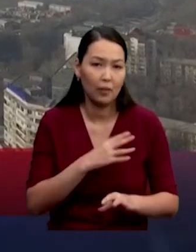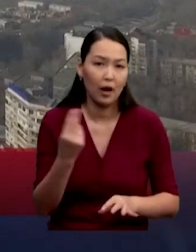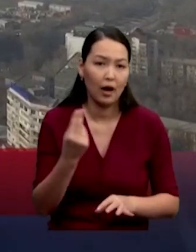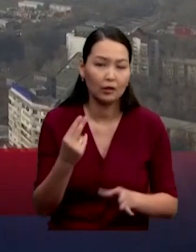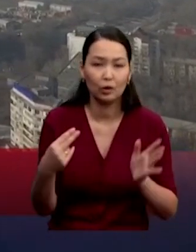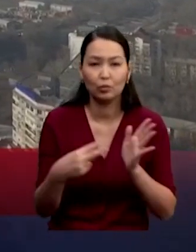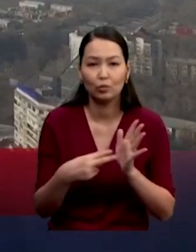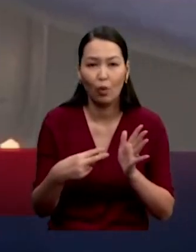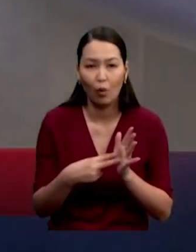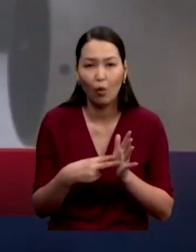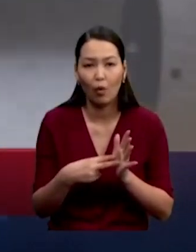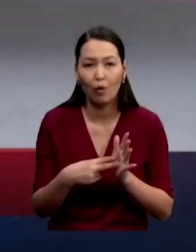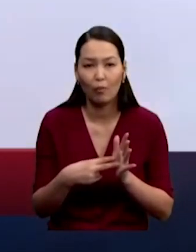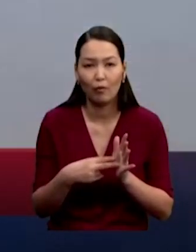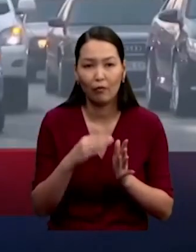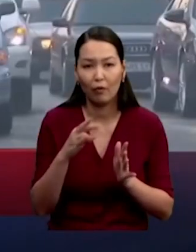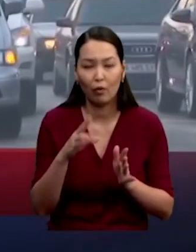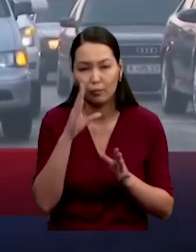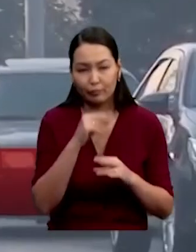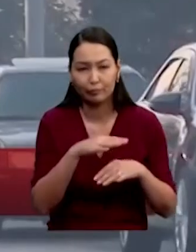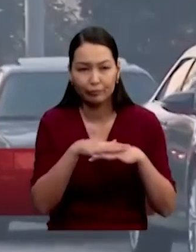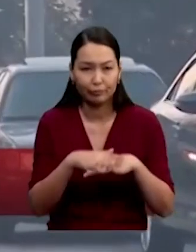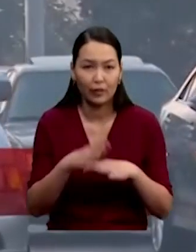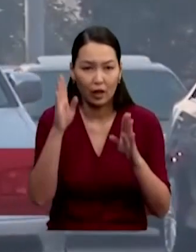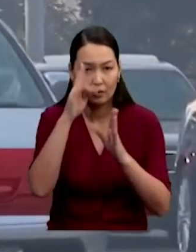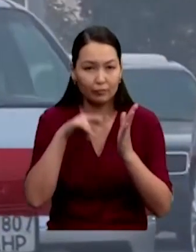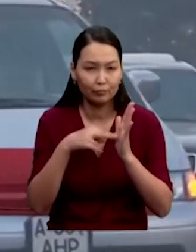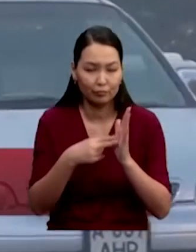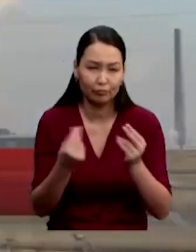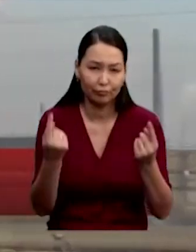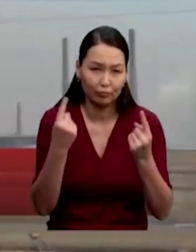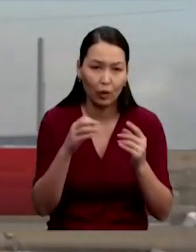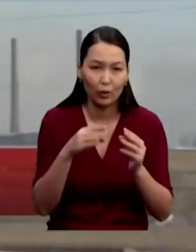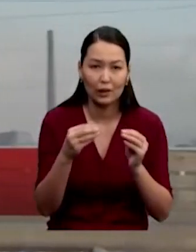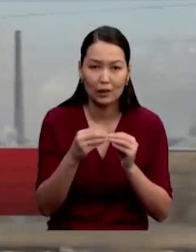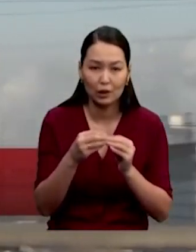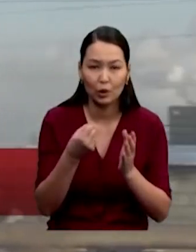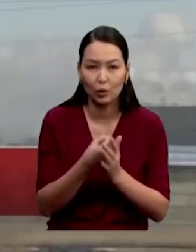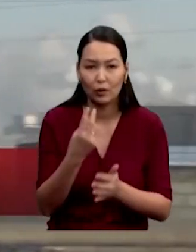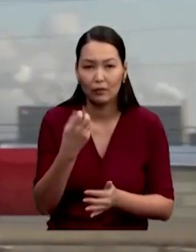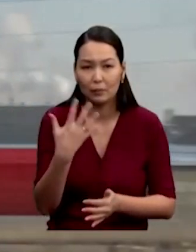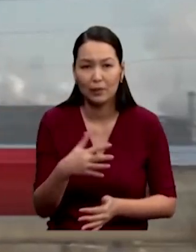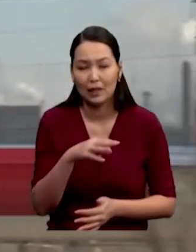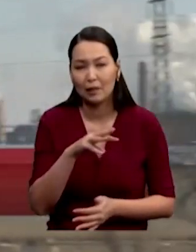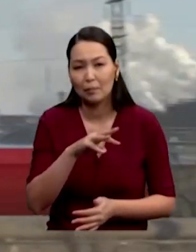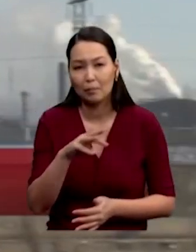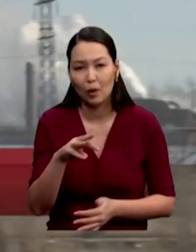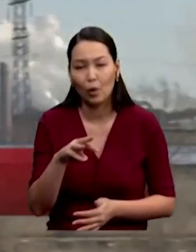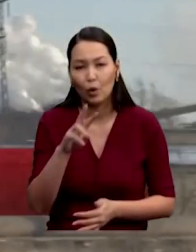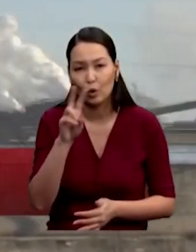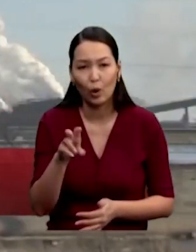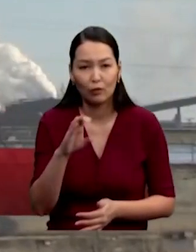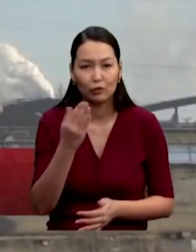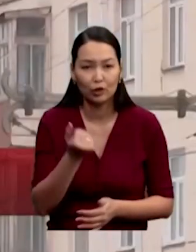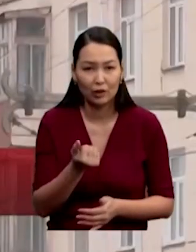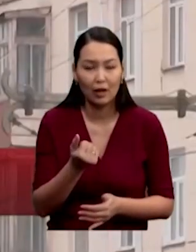Суммы, которые фонд сможет выделять на экологические проекты, внушительные. От 10 до 250 миллионов долларов США при